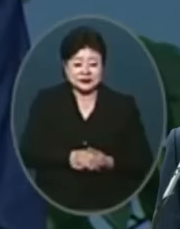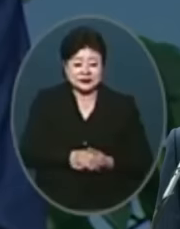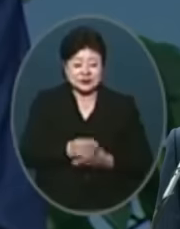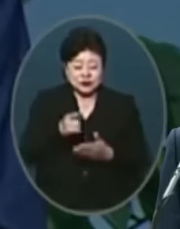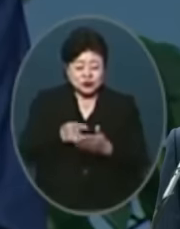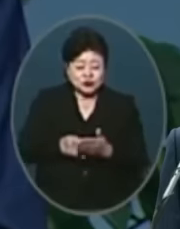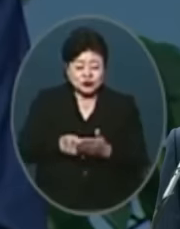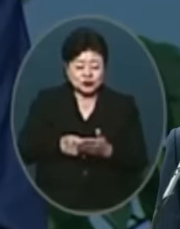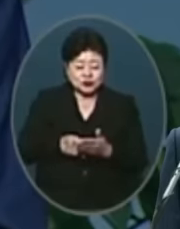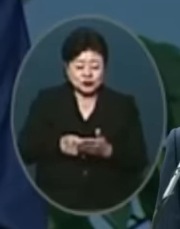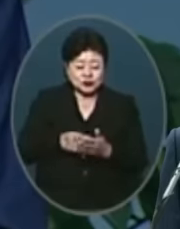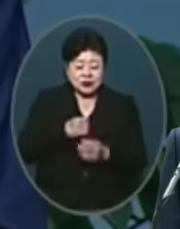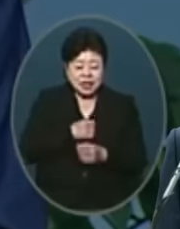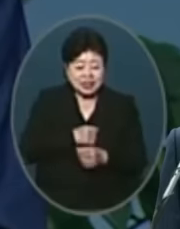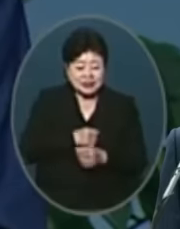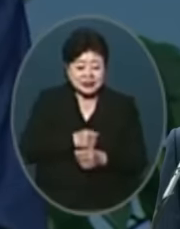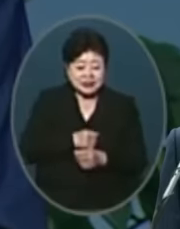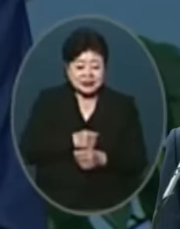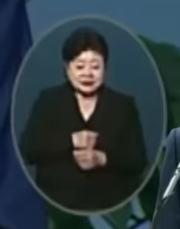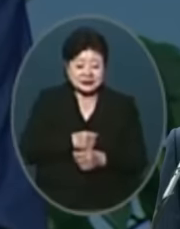나를 수술하러